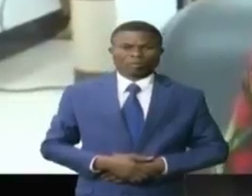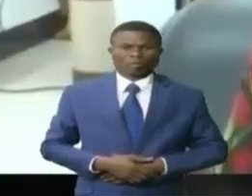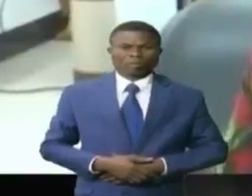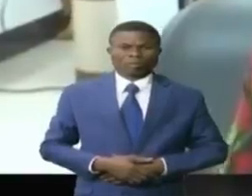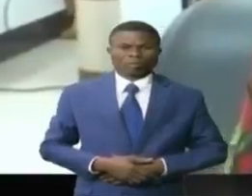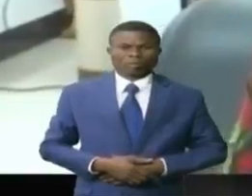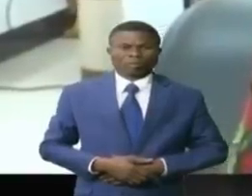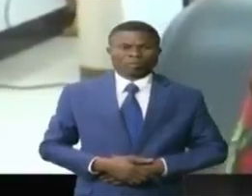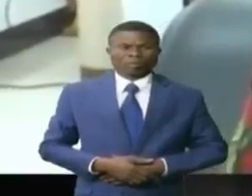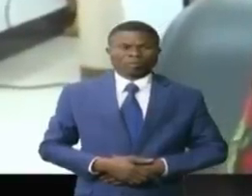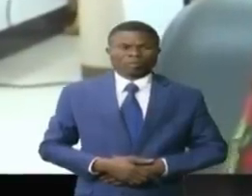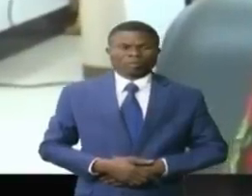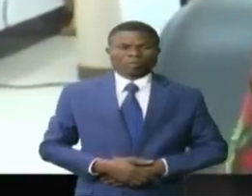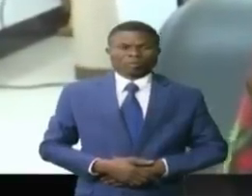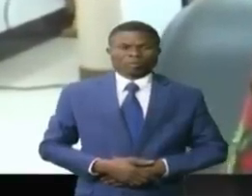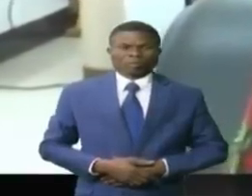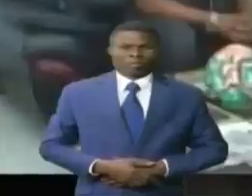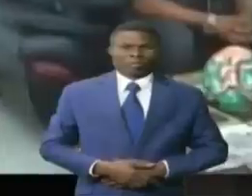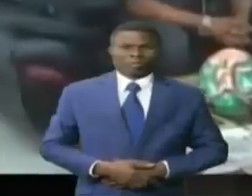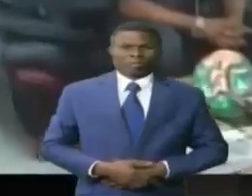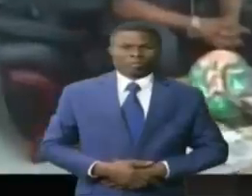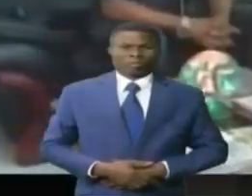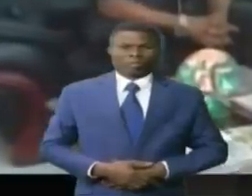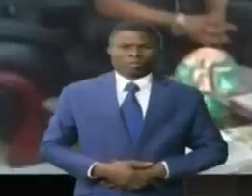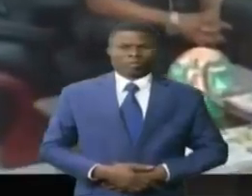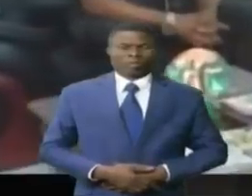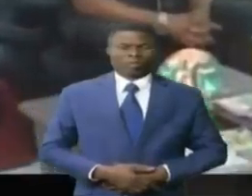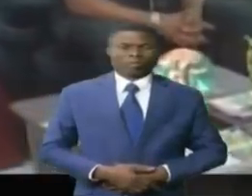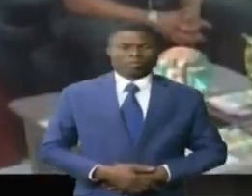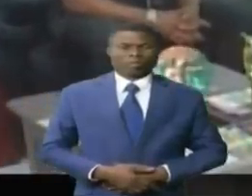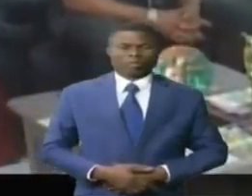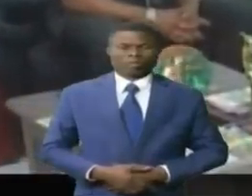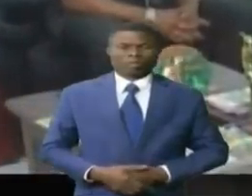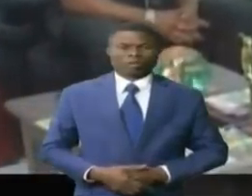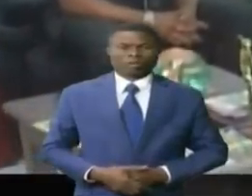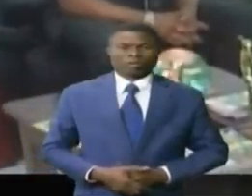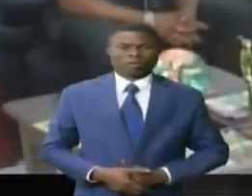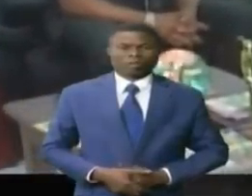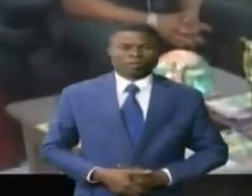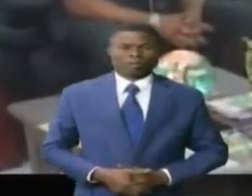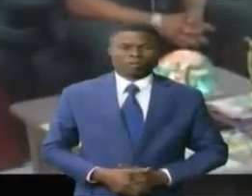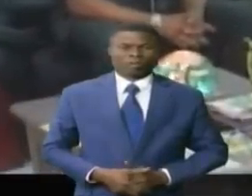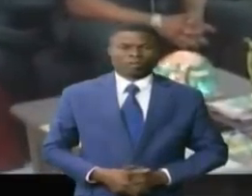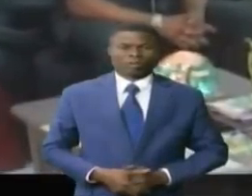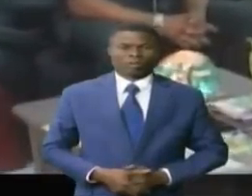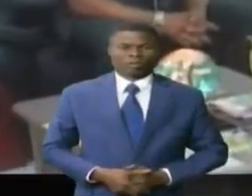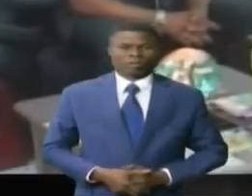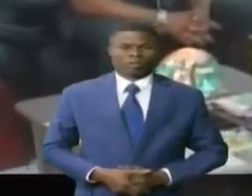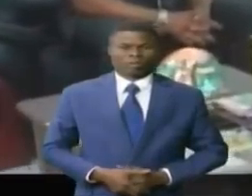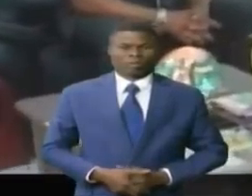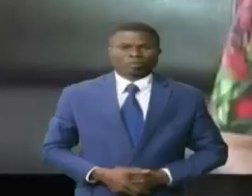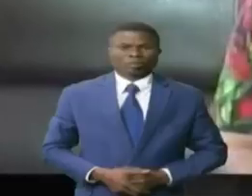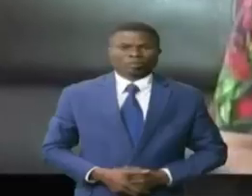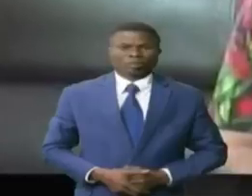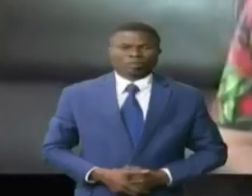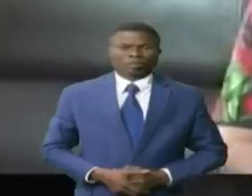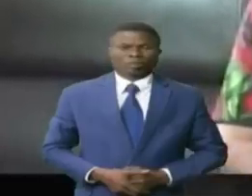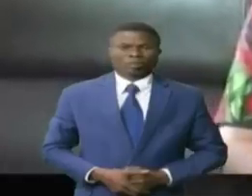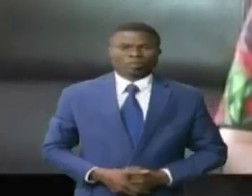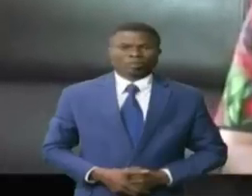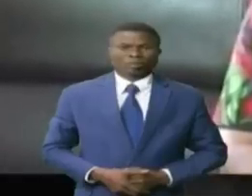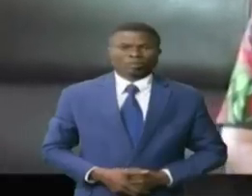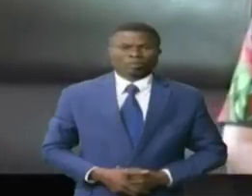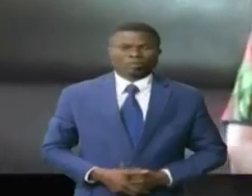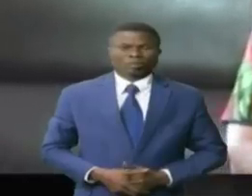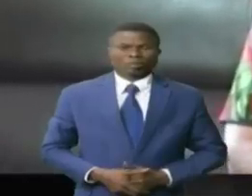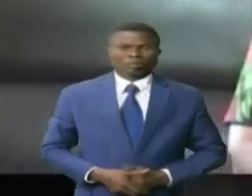Katanga par l'accompagnement du gouvernorat de province dans l'utilisation audiovisuelle de cette station de radio et de